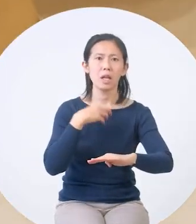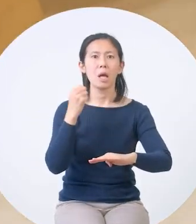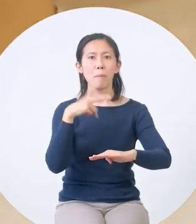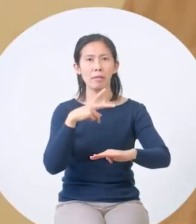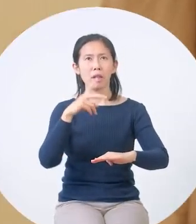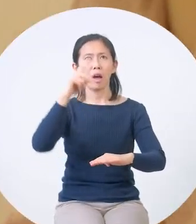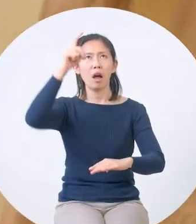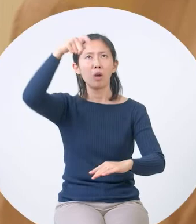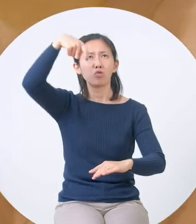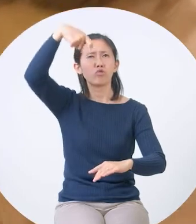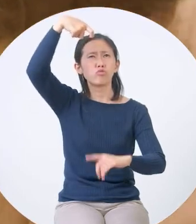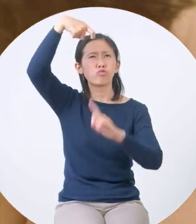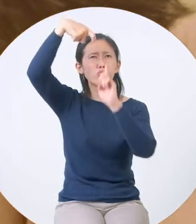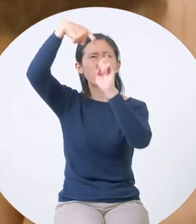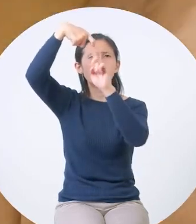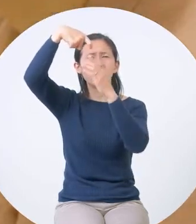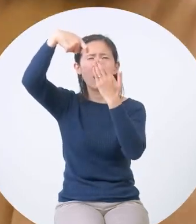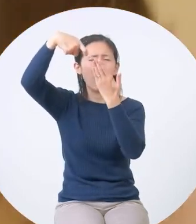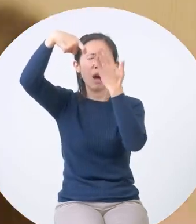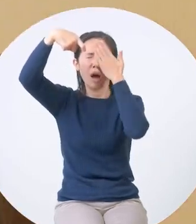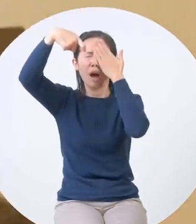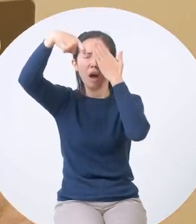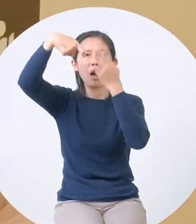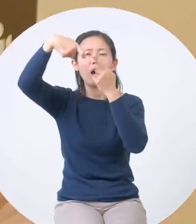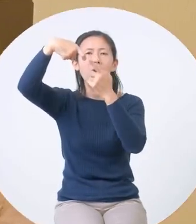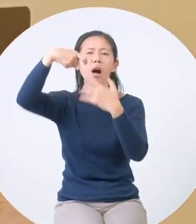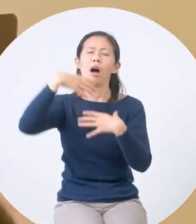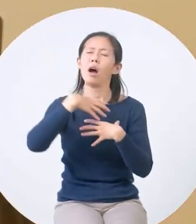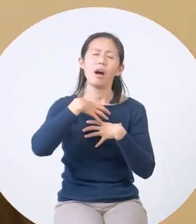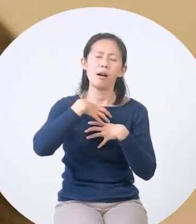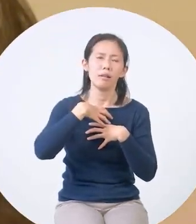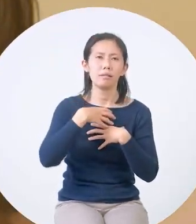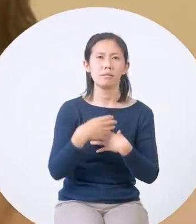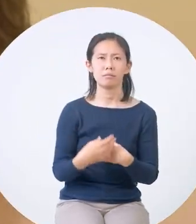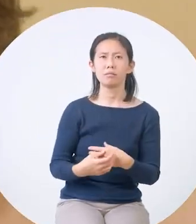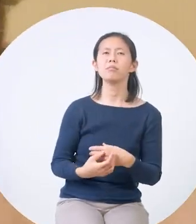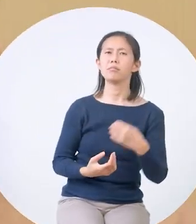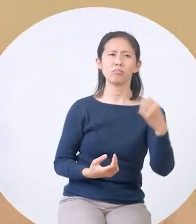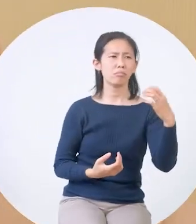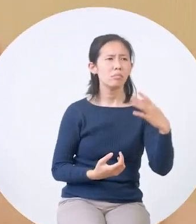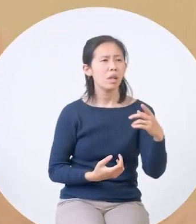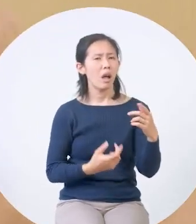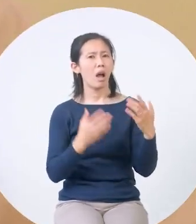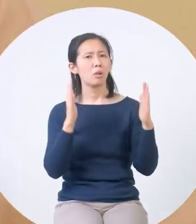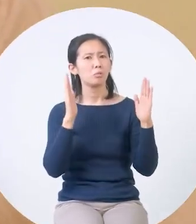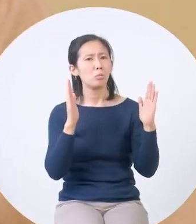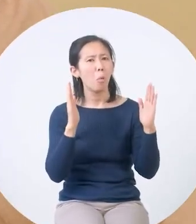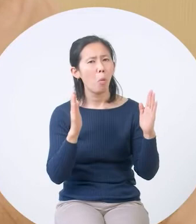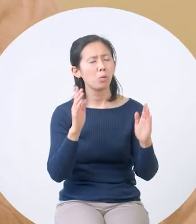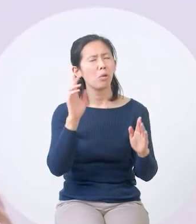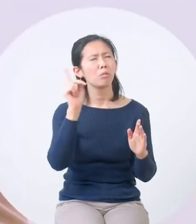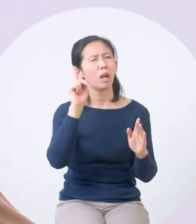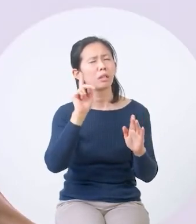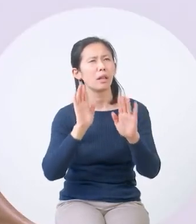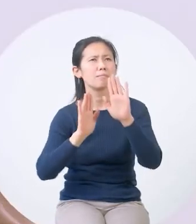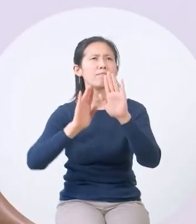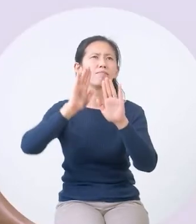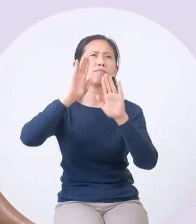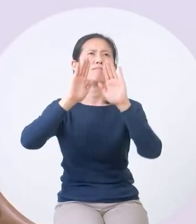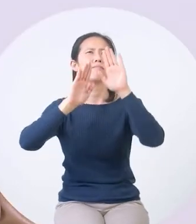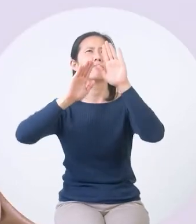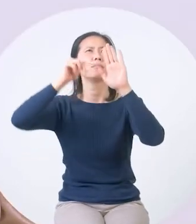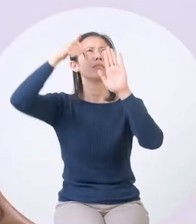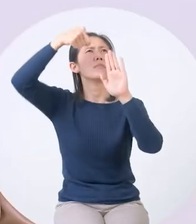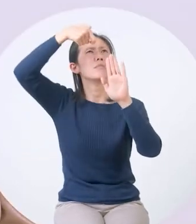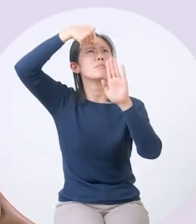フックが目に当たる、顔に当たる。 ちょうどね、ちょうどこうなんだろうって触ってると顔のあた